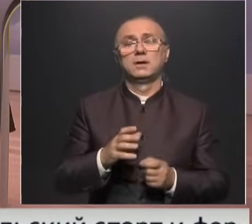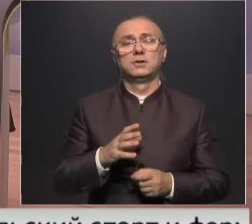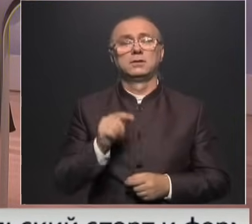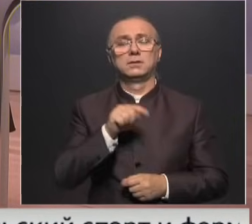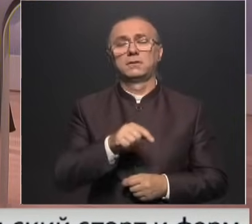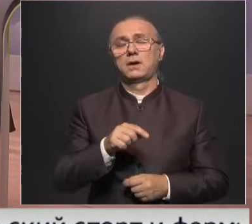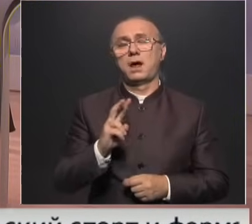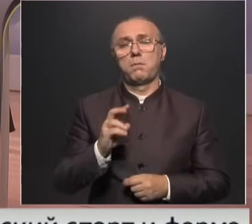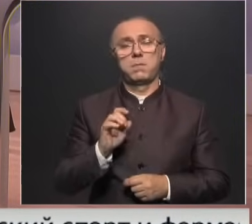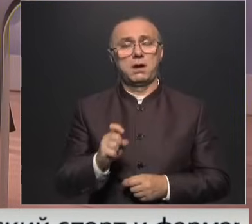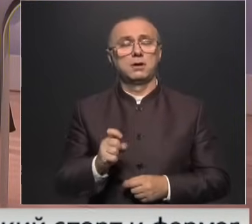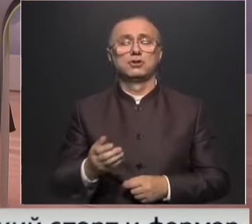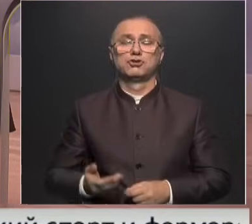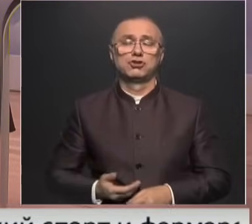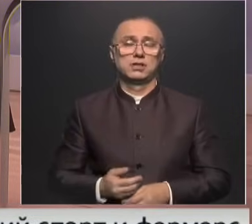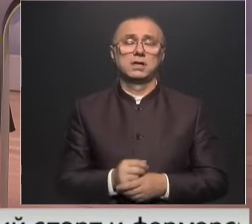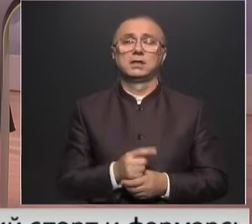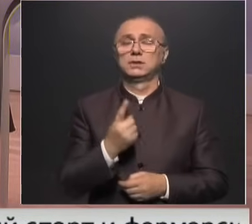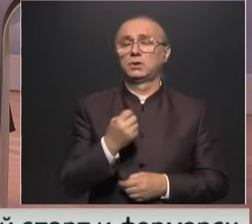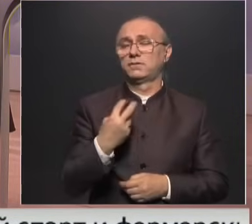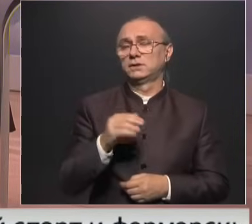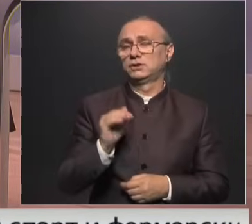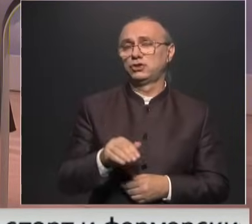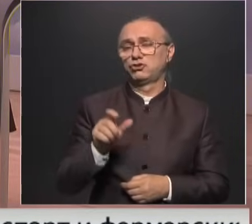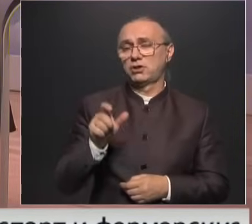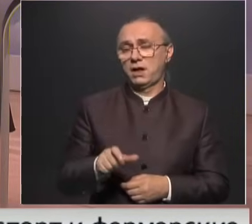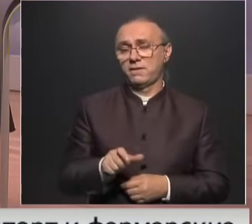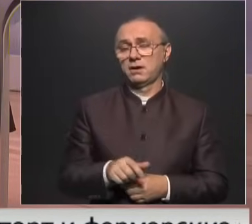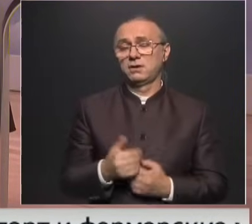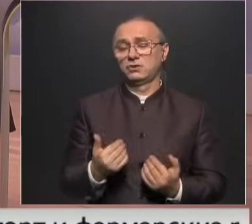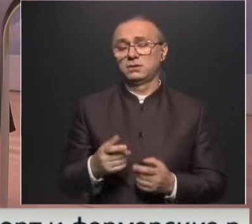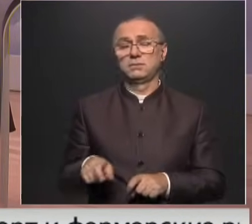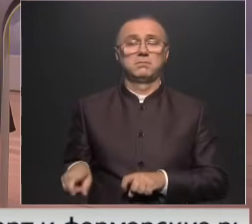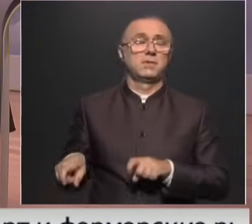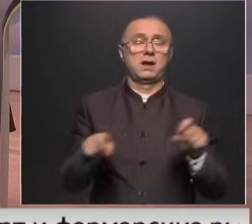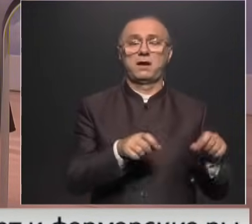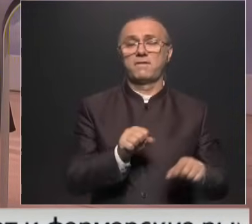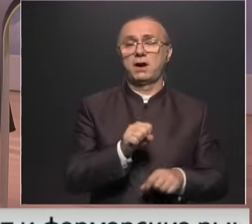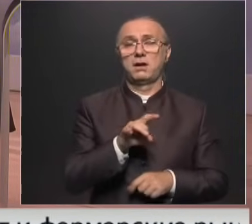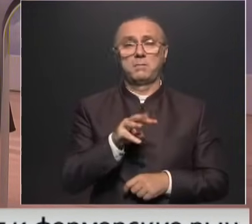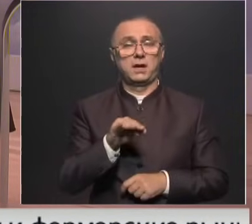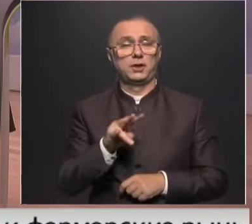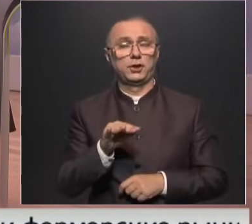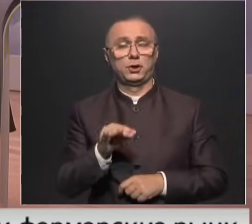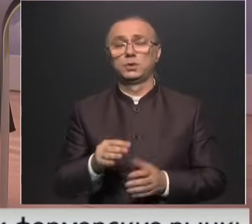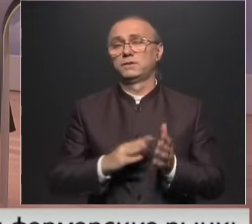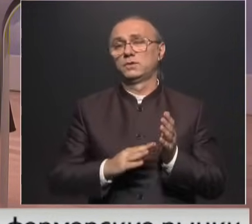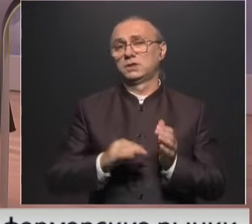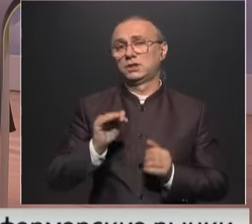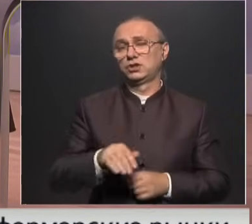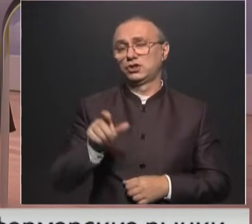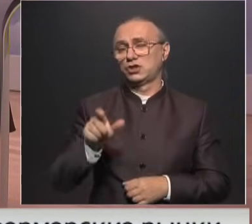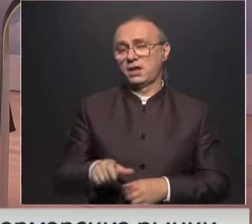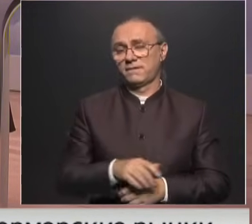переехали в Армению, сообщили в пятницу в правительстве этой страны. Гуманитарная обстановка в Карабахе остается крайне сложной. Российские